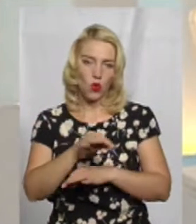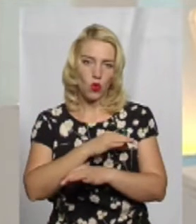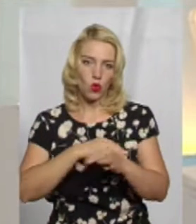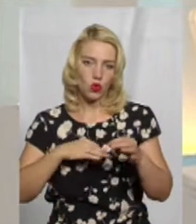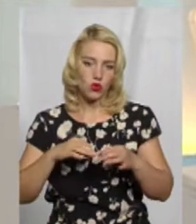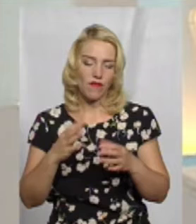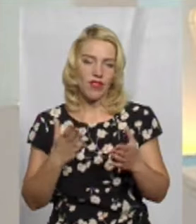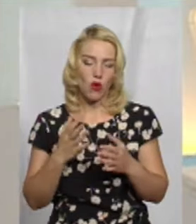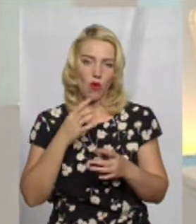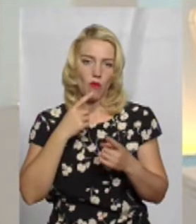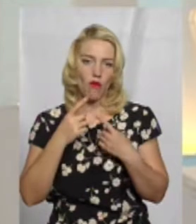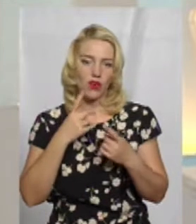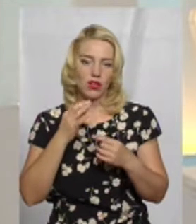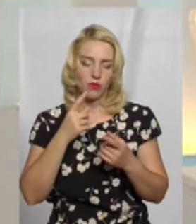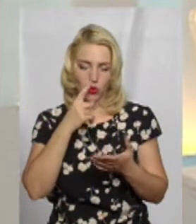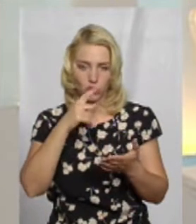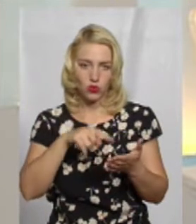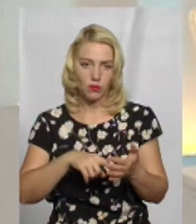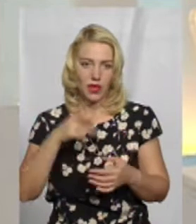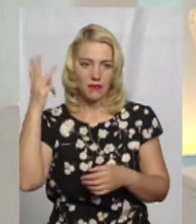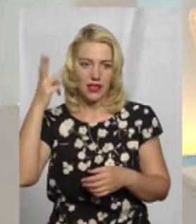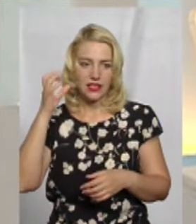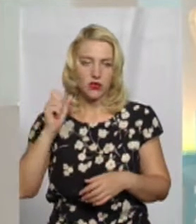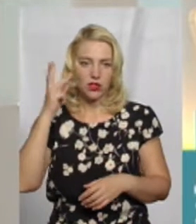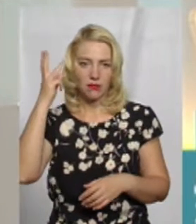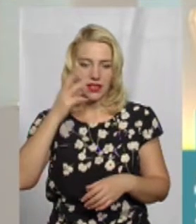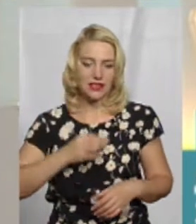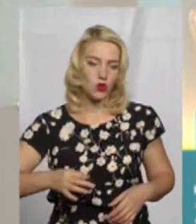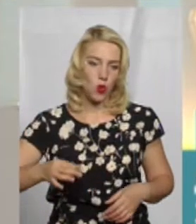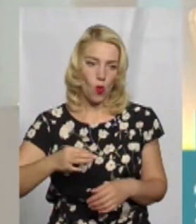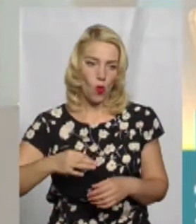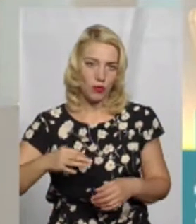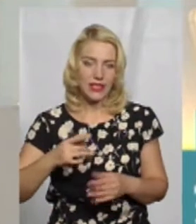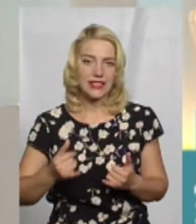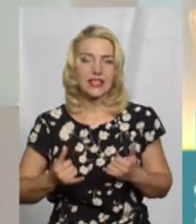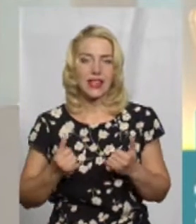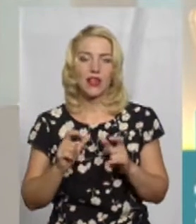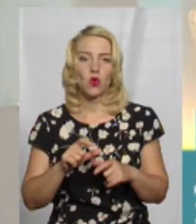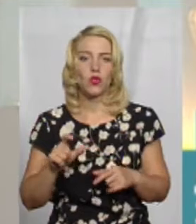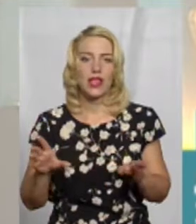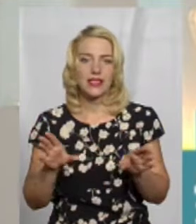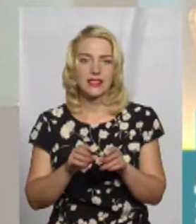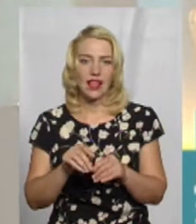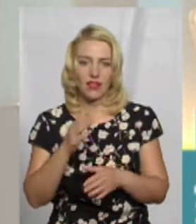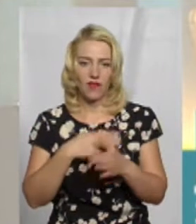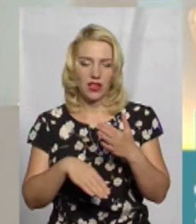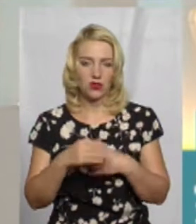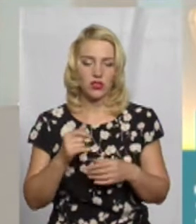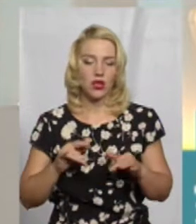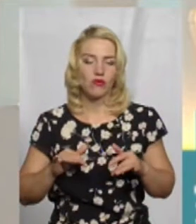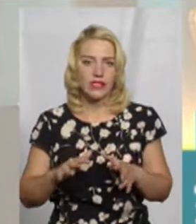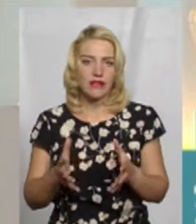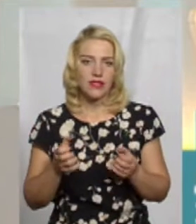столу, у якому говорили про доступність Хмельницького та Хмельницької області для людей з інвалідністю. У заході